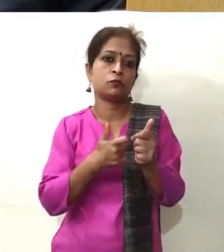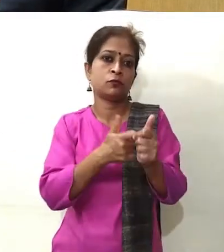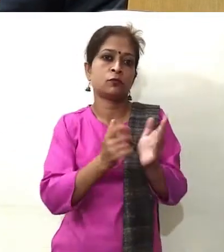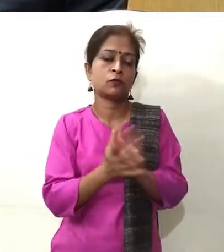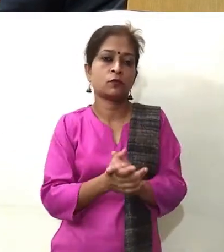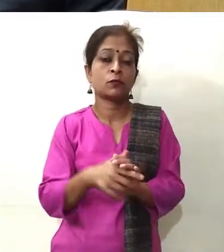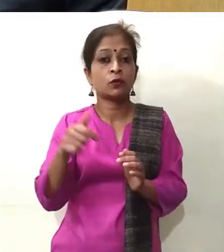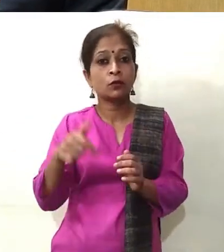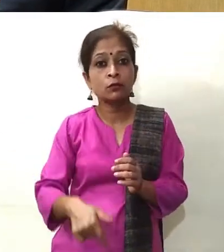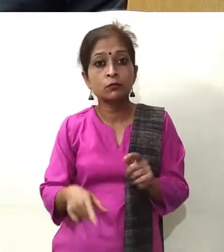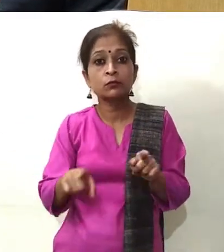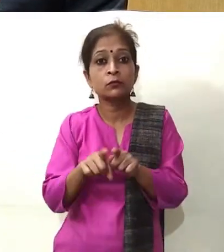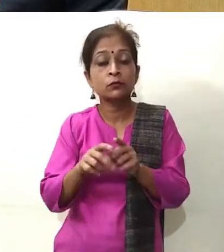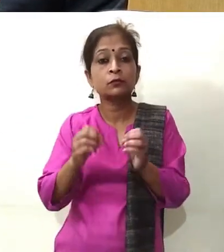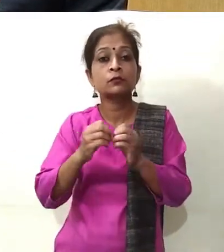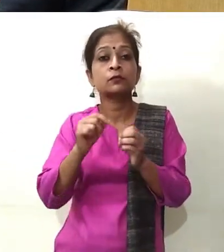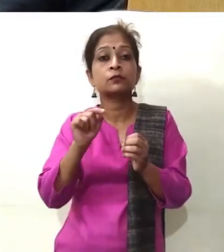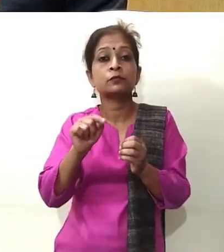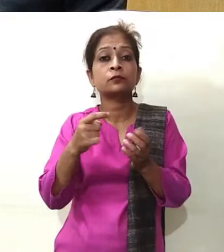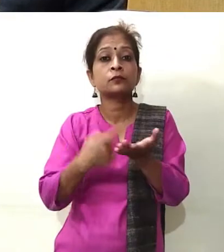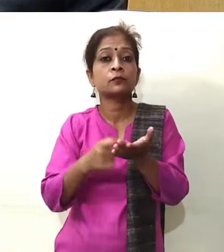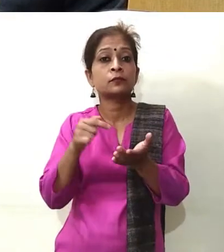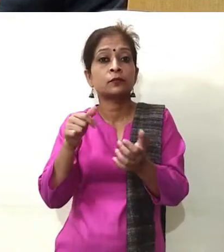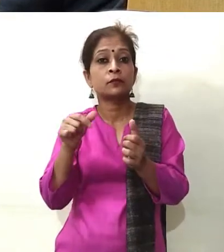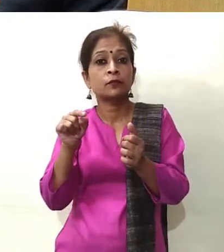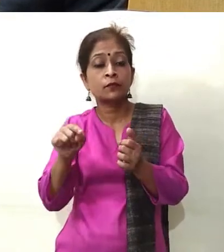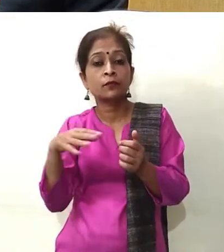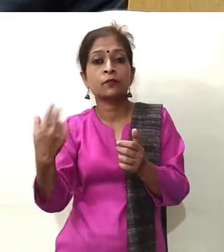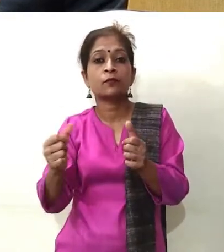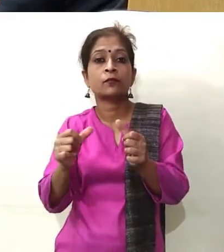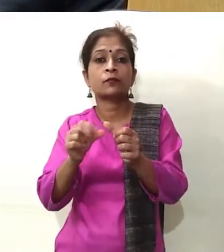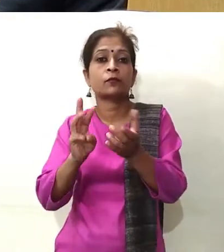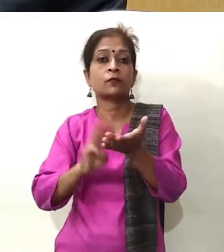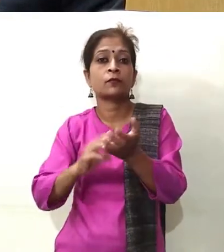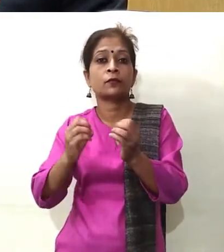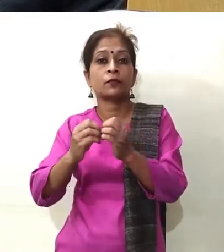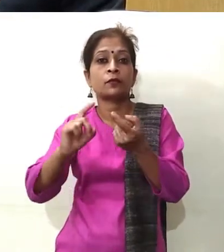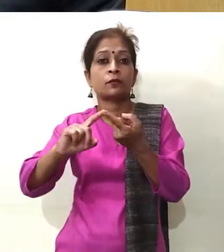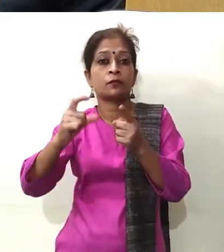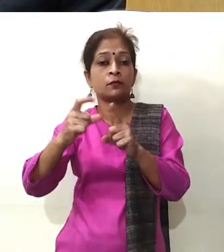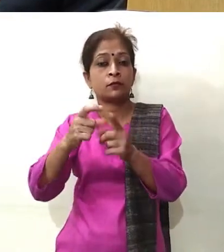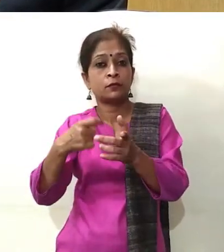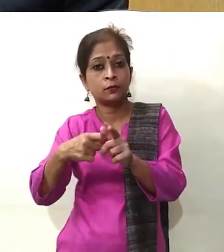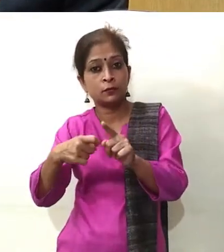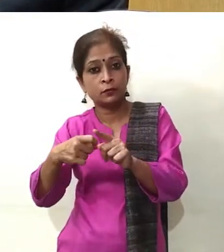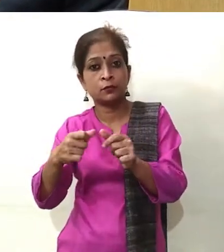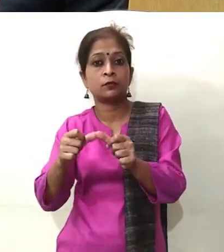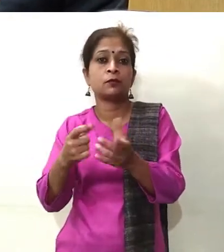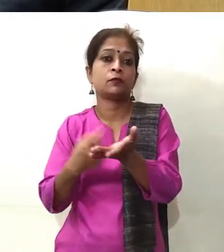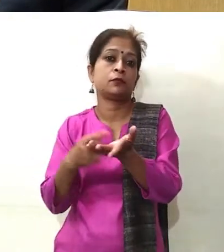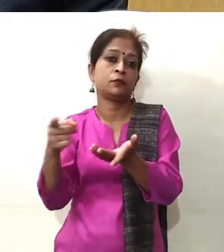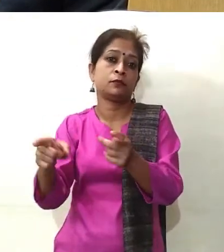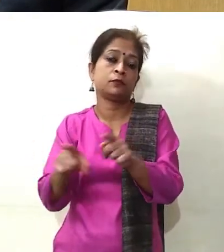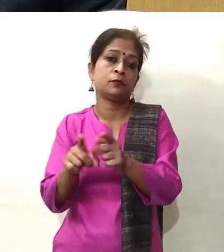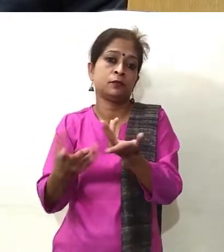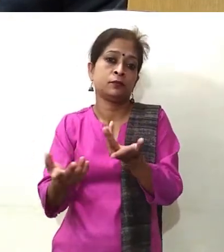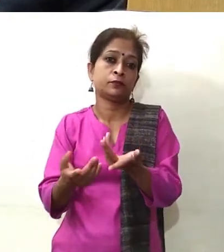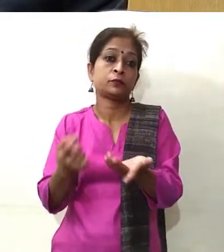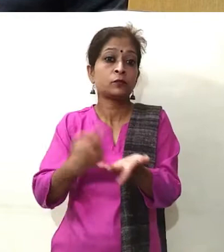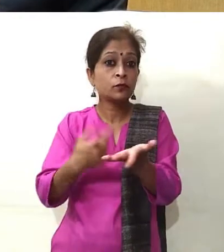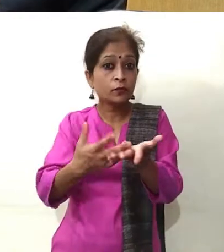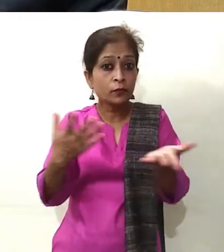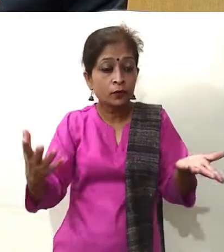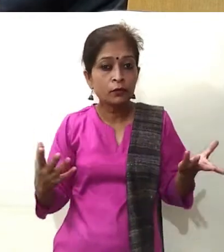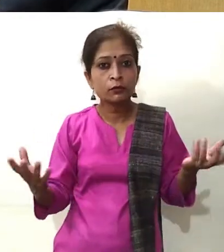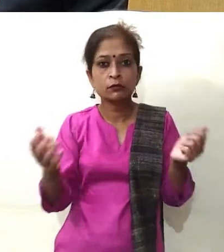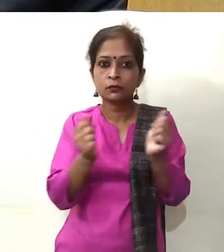तो ऐसा कमाल किया होगा बी आर अम्बेडकर साहब ने। तो मैं जब भी मुझे मौका मिलता है बोलने का, मैं कहानी जरूर सुनाता हूँ कि भाई संसाधनों के